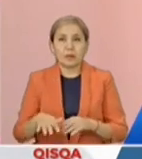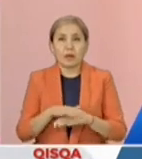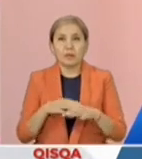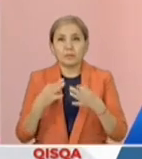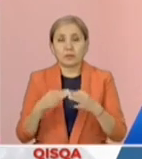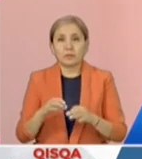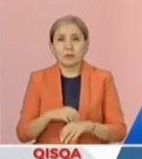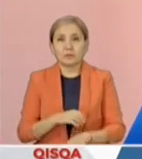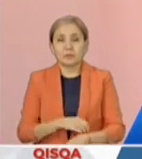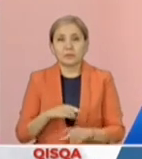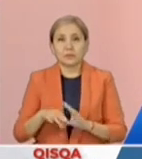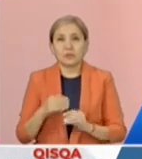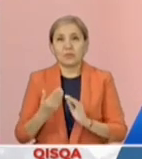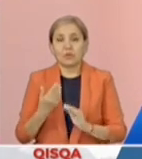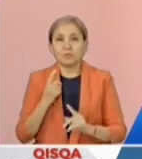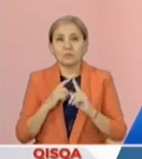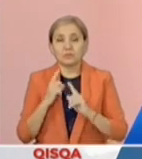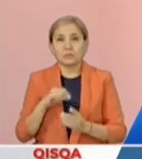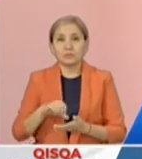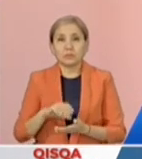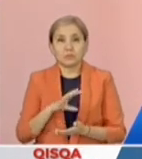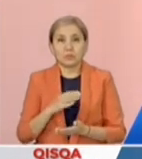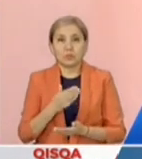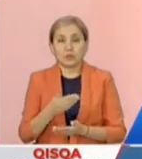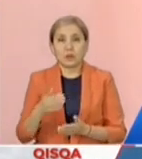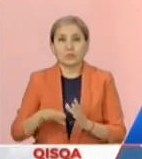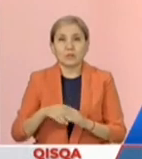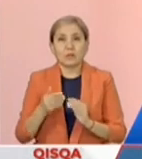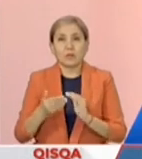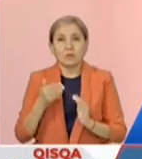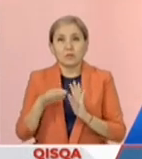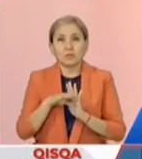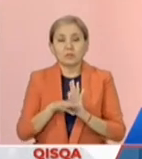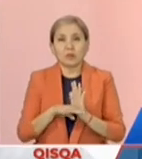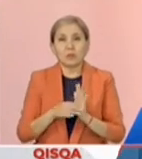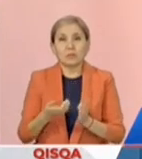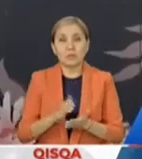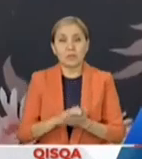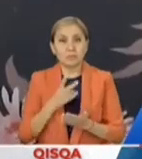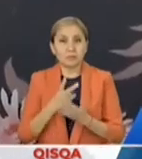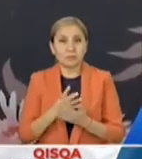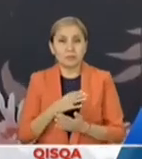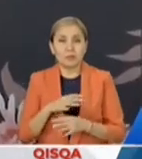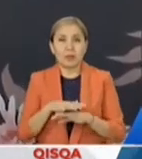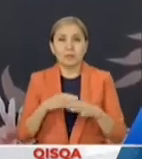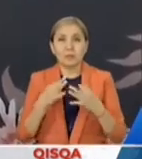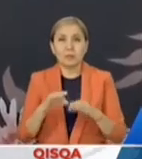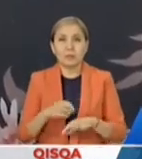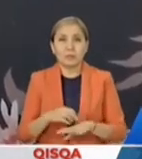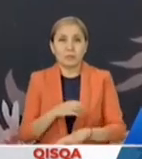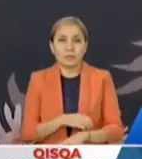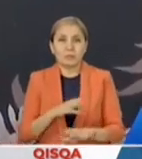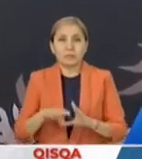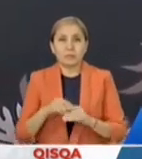Demokratik Partiyasini saylov oldi yig'ilishida ishtirok etdim. Ularning saylov oldi dasturlari bilan tanishib chiqdim. Xalq Demokratik